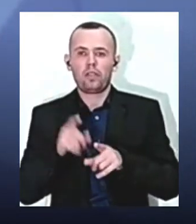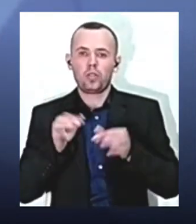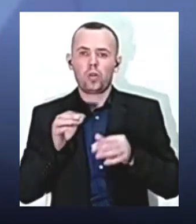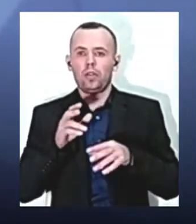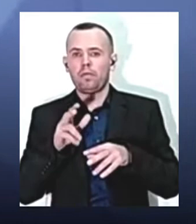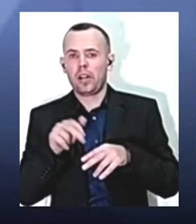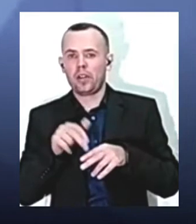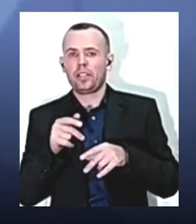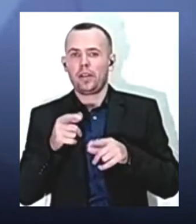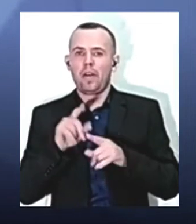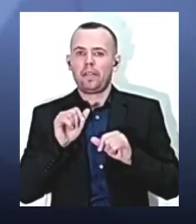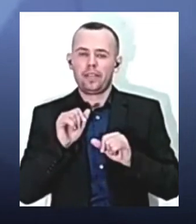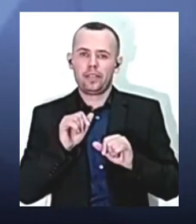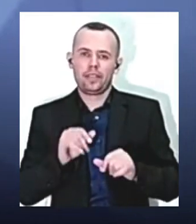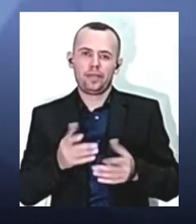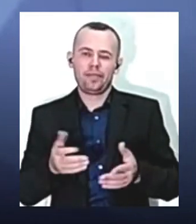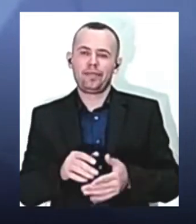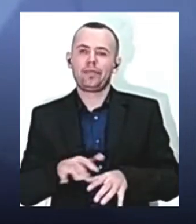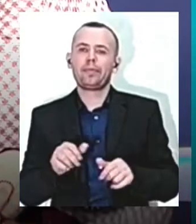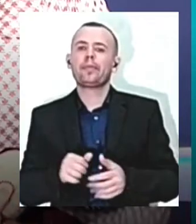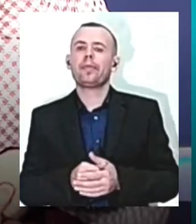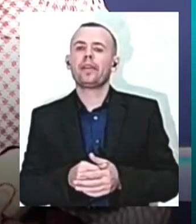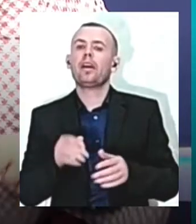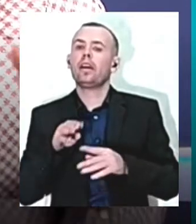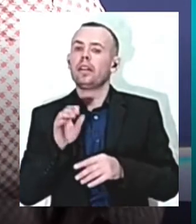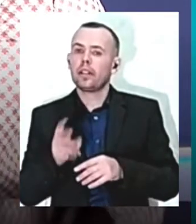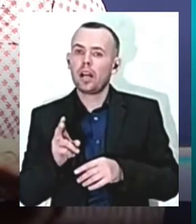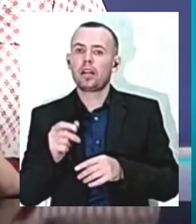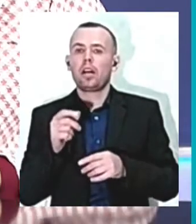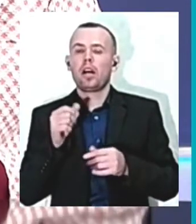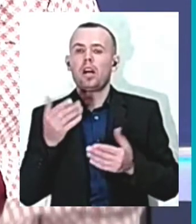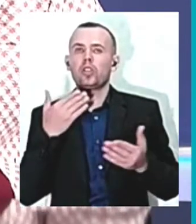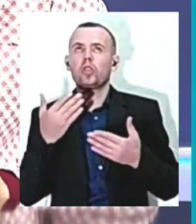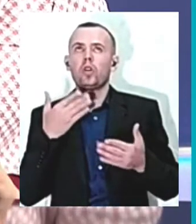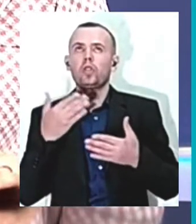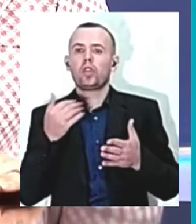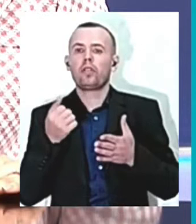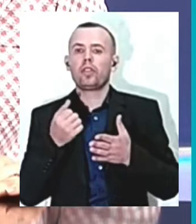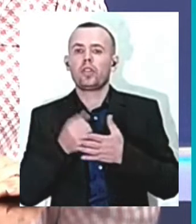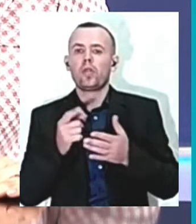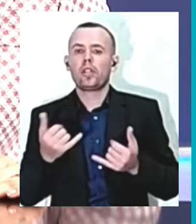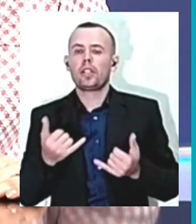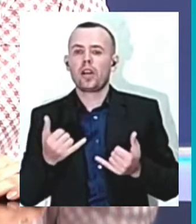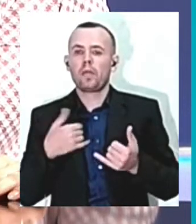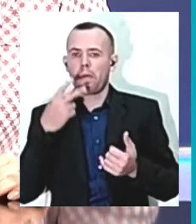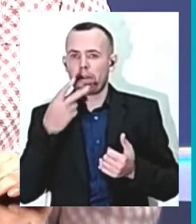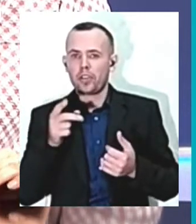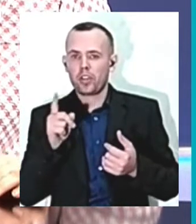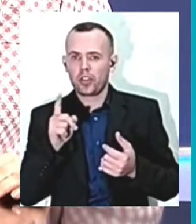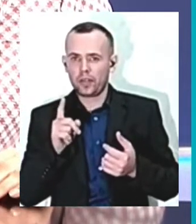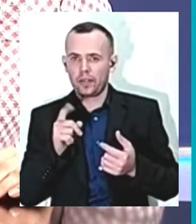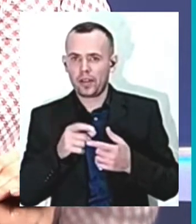місцеві органи влади. Так. Стосовно того, зараз також побачимо, чи доводилося стикатися із